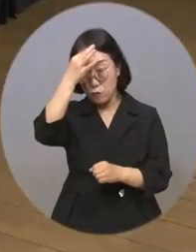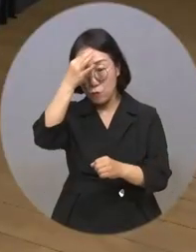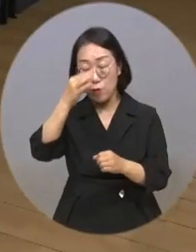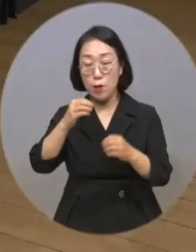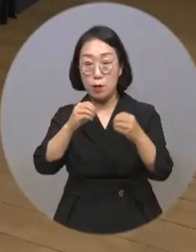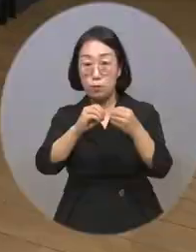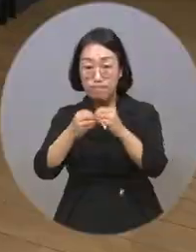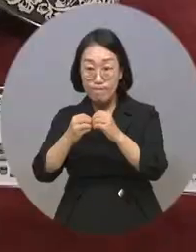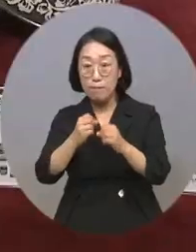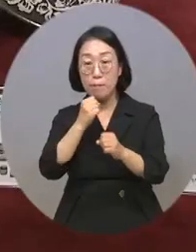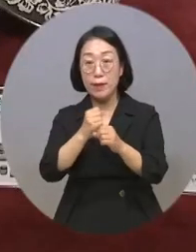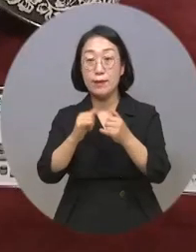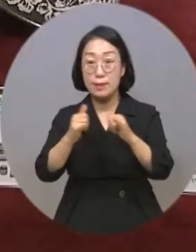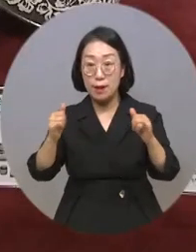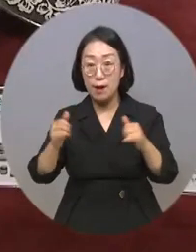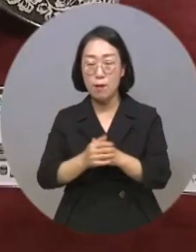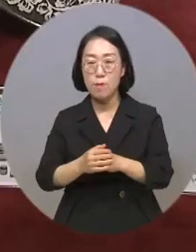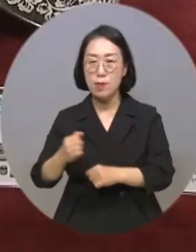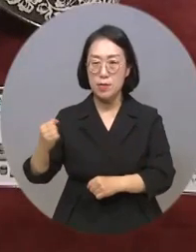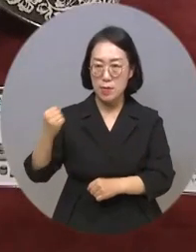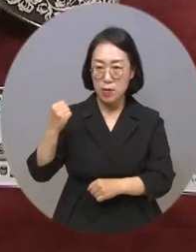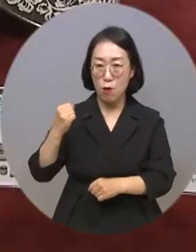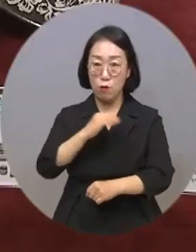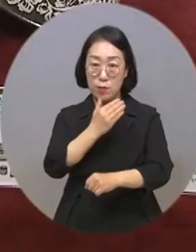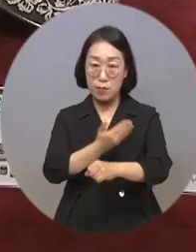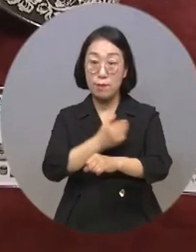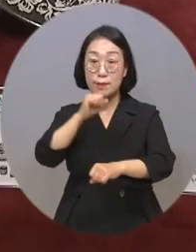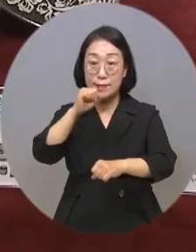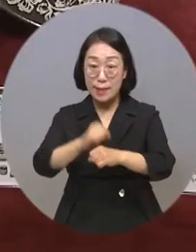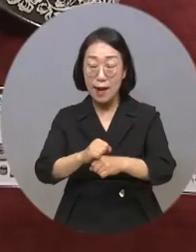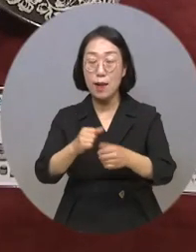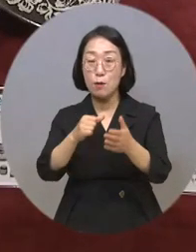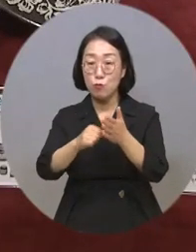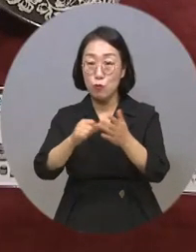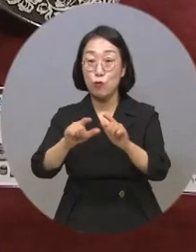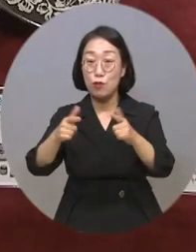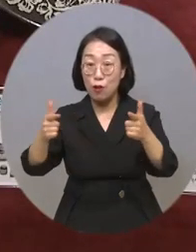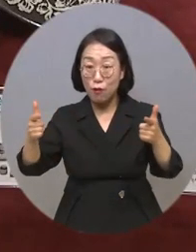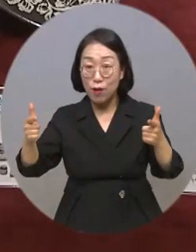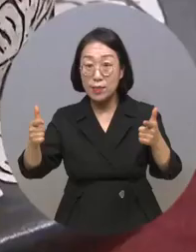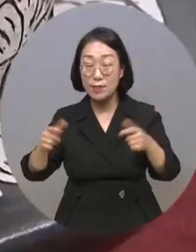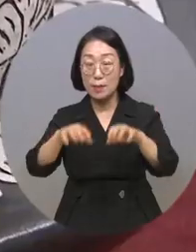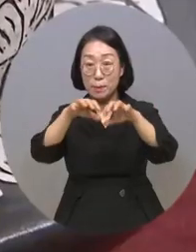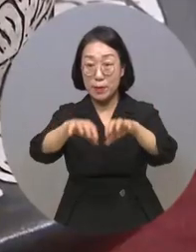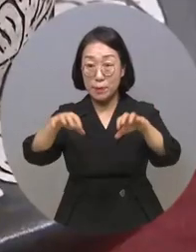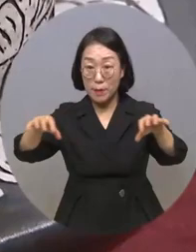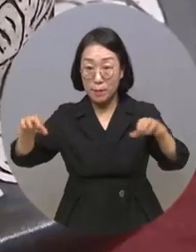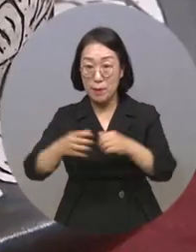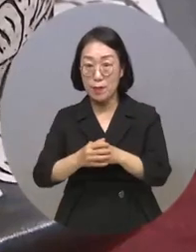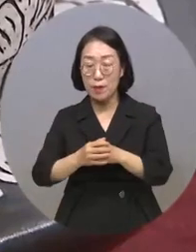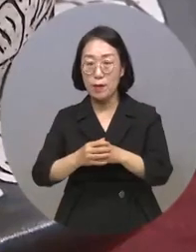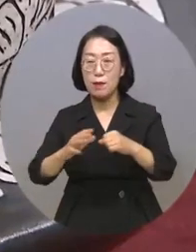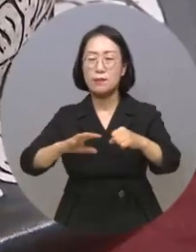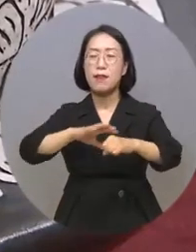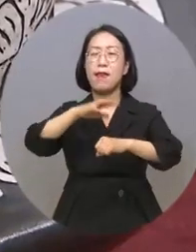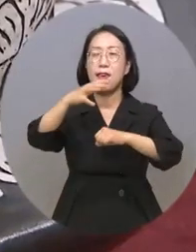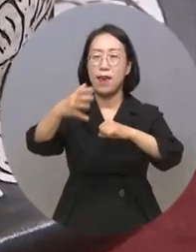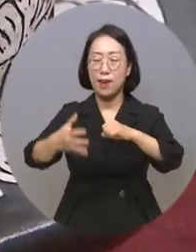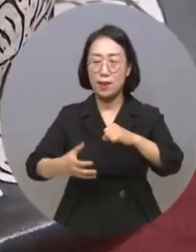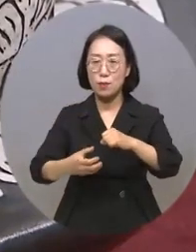좋은 자원과 뛰어난 실력을 통해 만든 전북의 대표 공예품으로 전국을 넘어